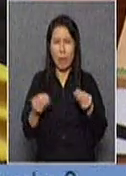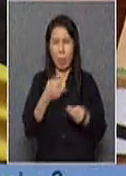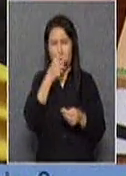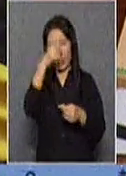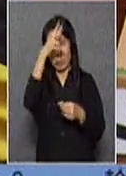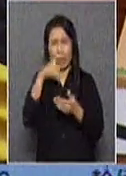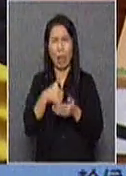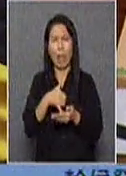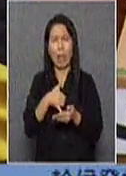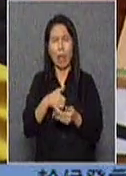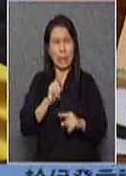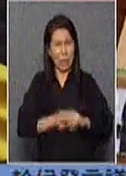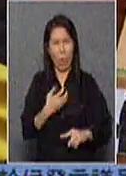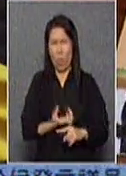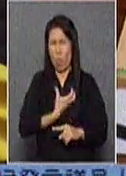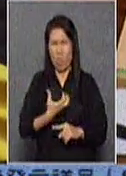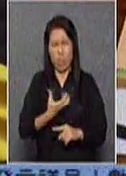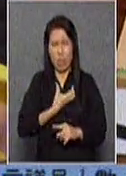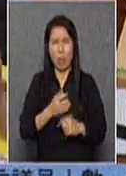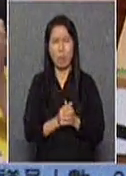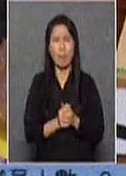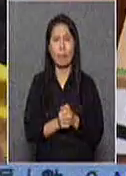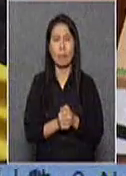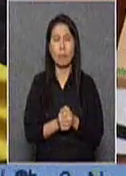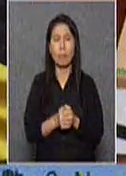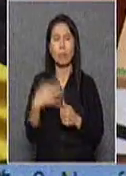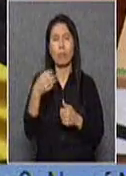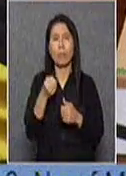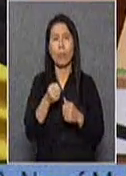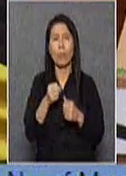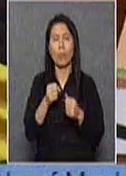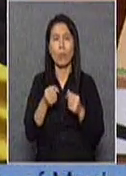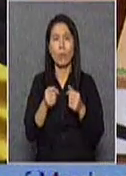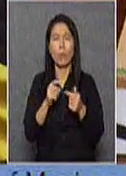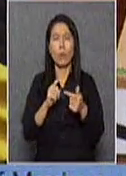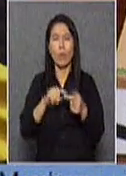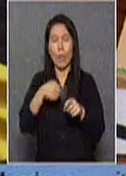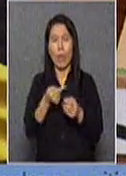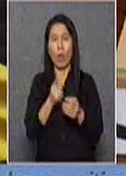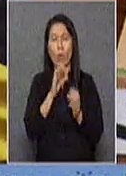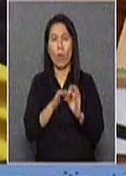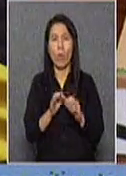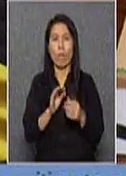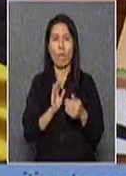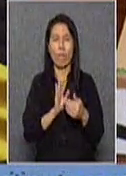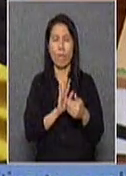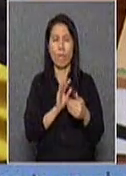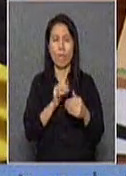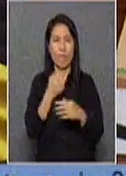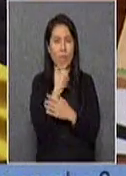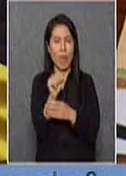係令人感到憤怒。嗱、啊，主席，我另一個啊反對納入嘅咧，就係、是、呢個嘅發展